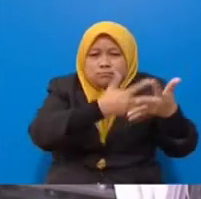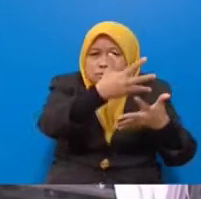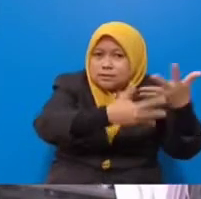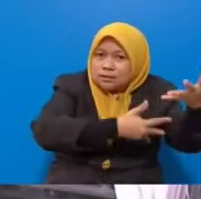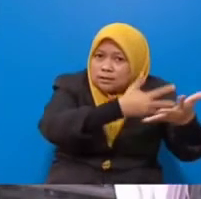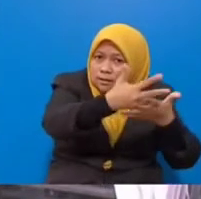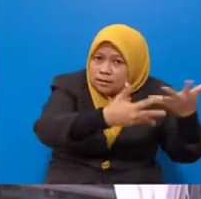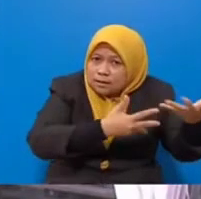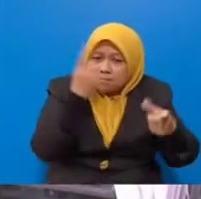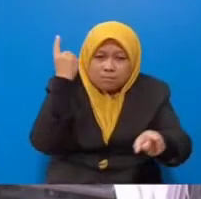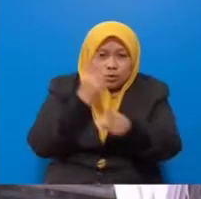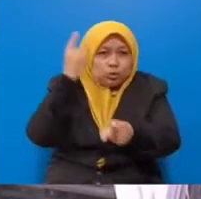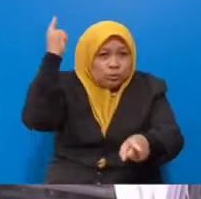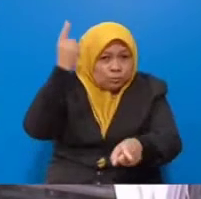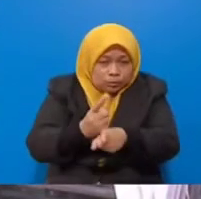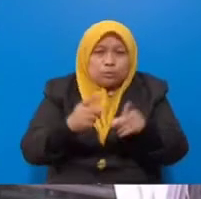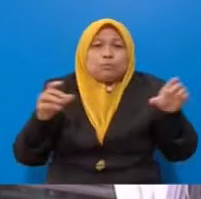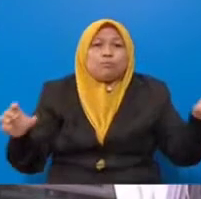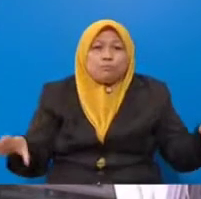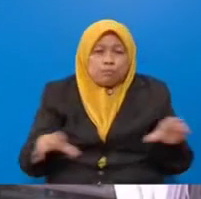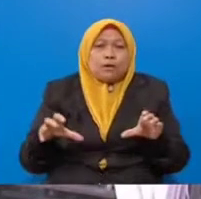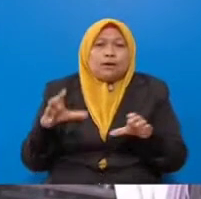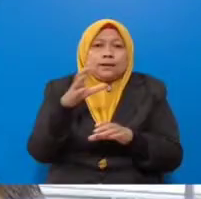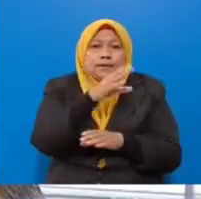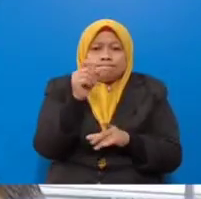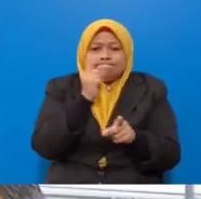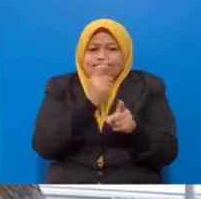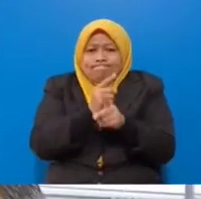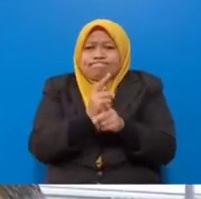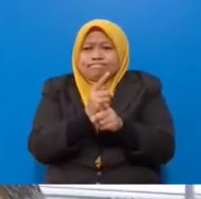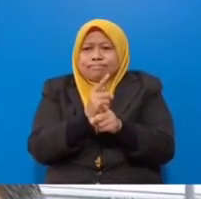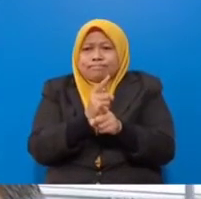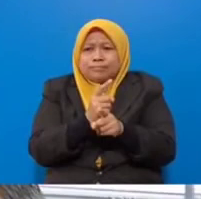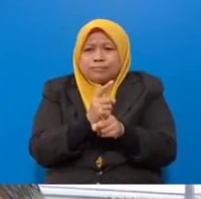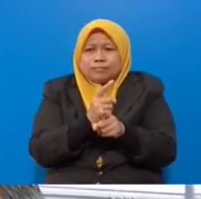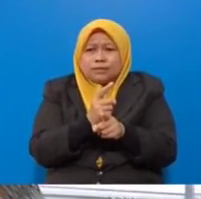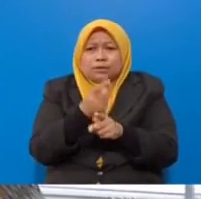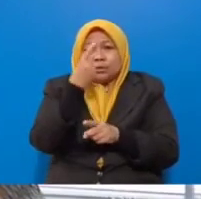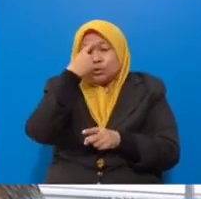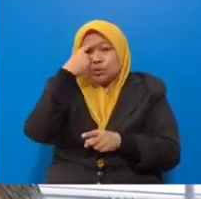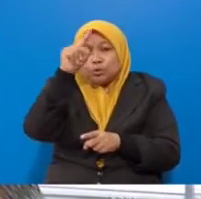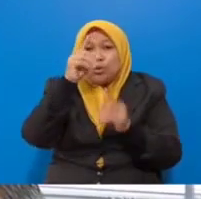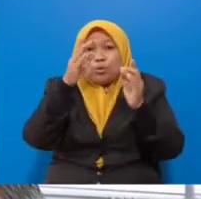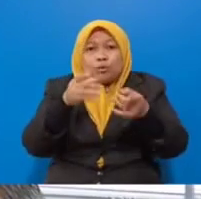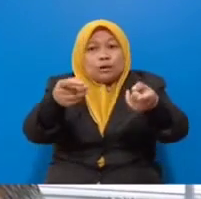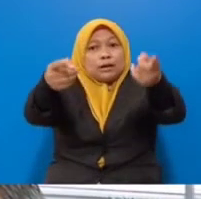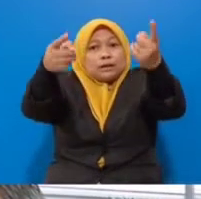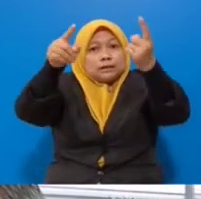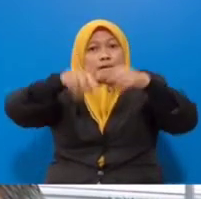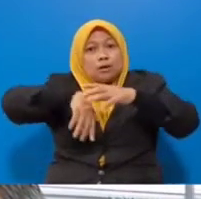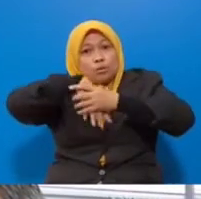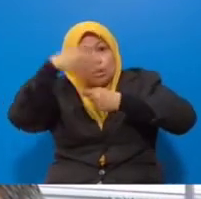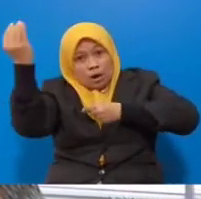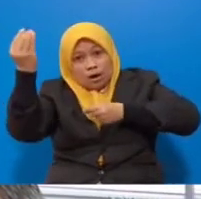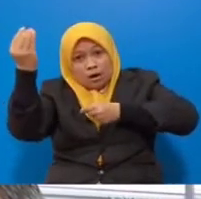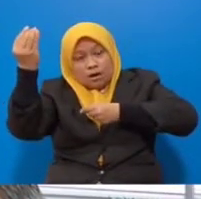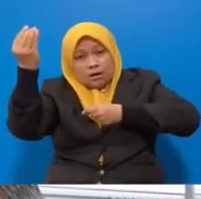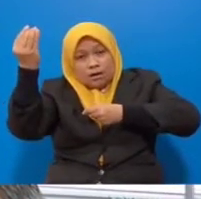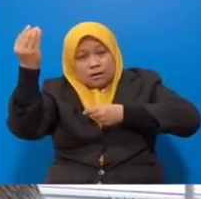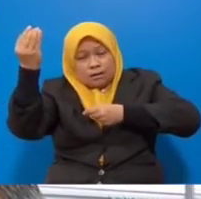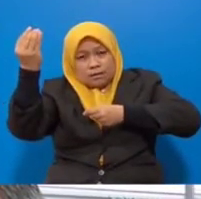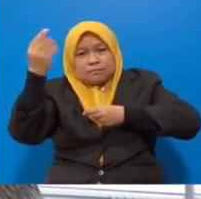yang dibuat benar-benar eh Sharingan yang dibuat kepada Pendatang Asing benar-benar